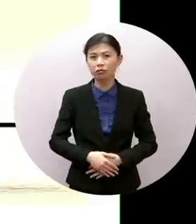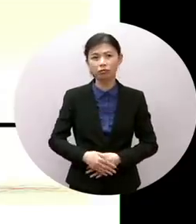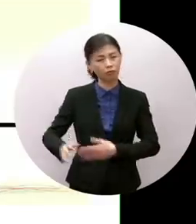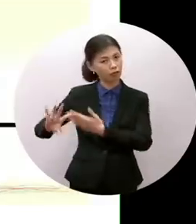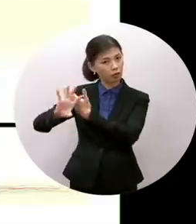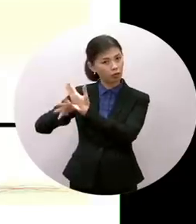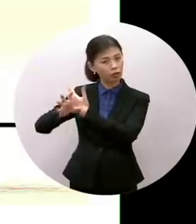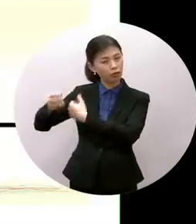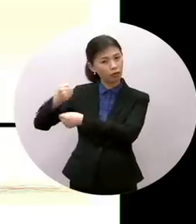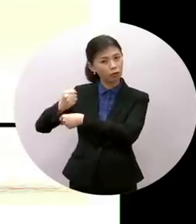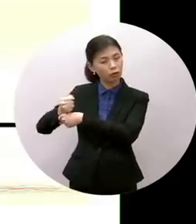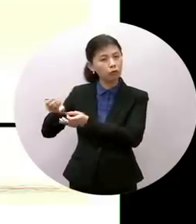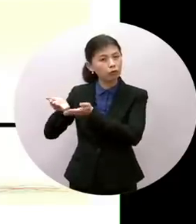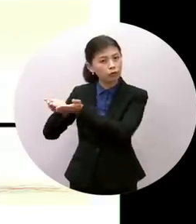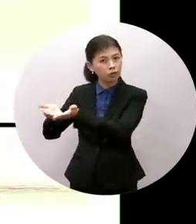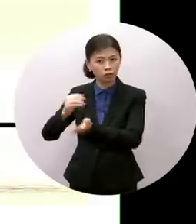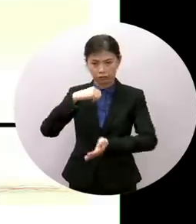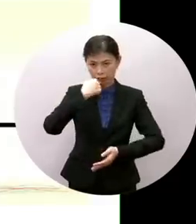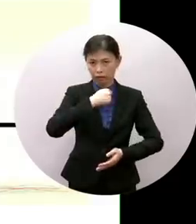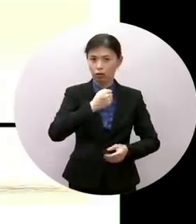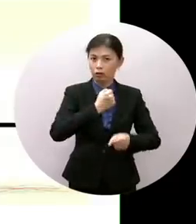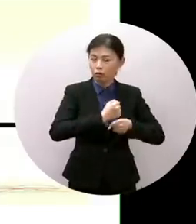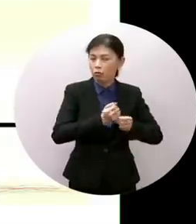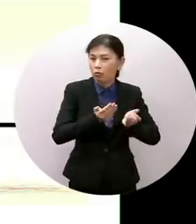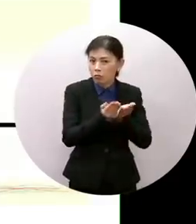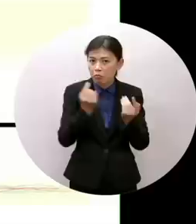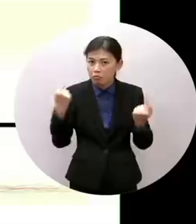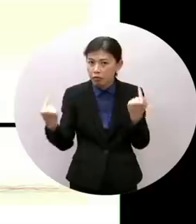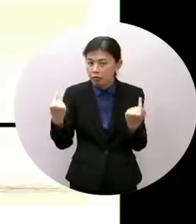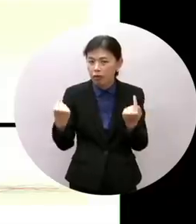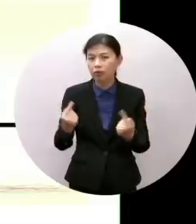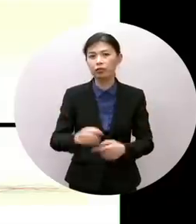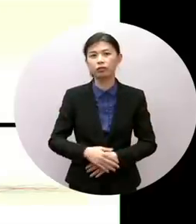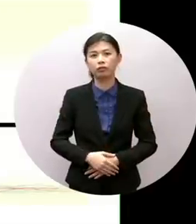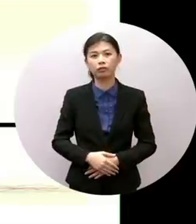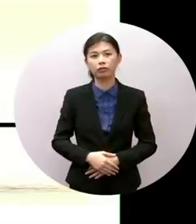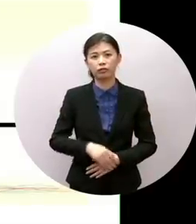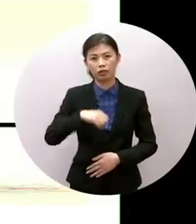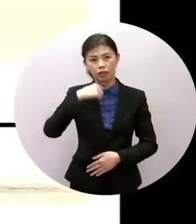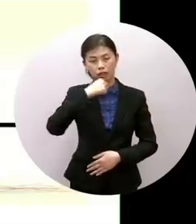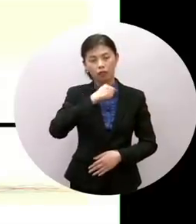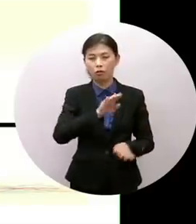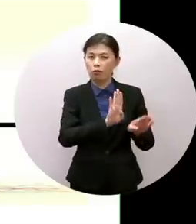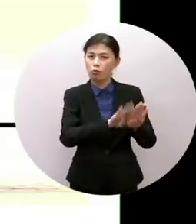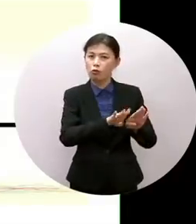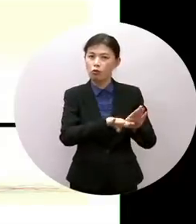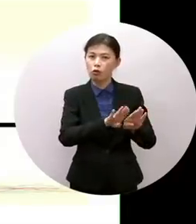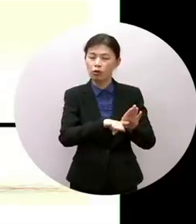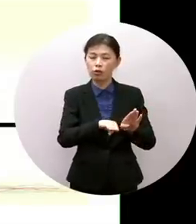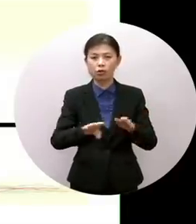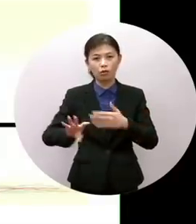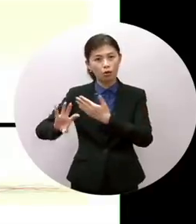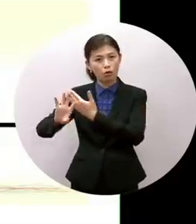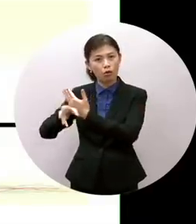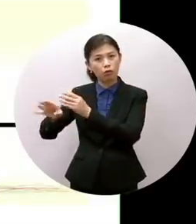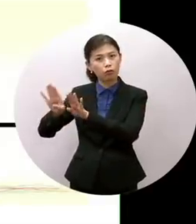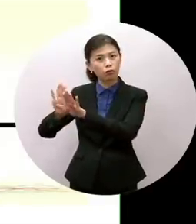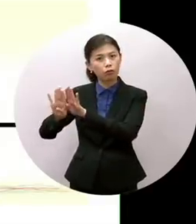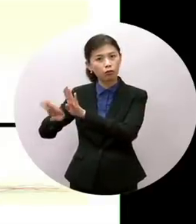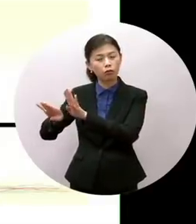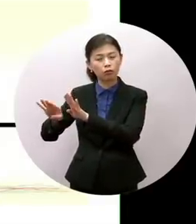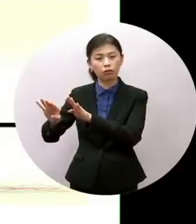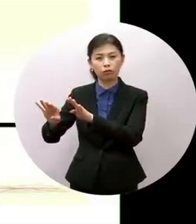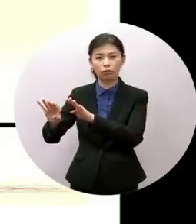外籍工作船跟国籍工作船哈，对台湾所缴的税负，外籍工作船只要